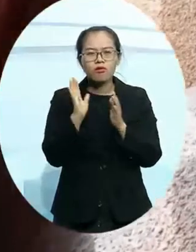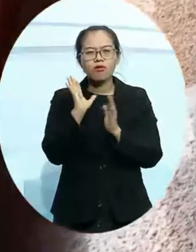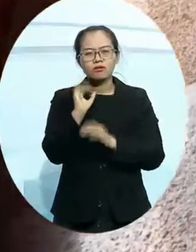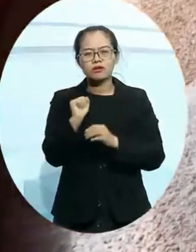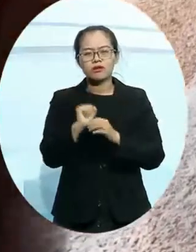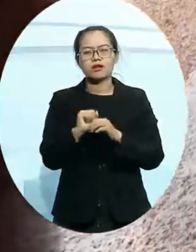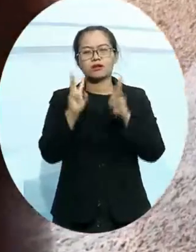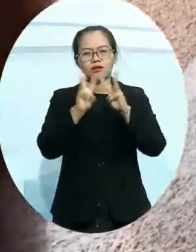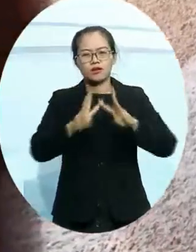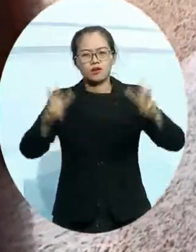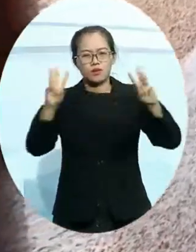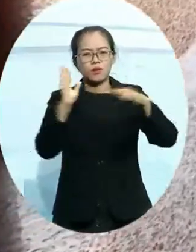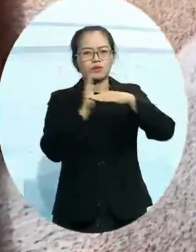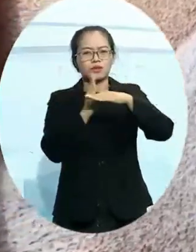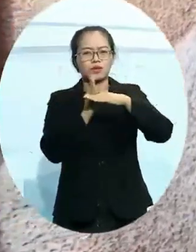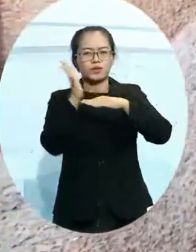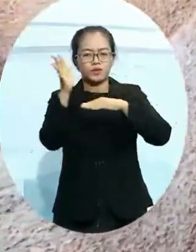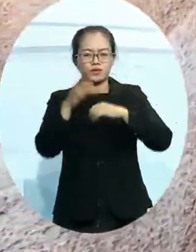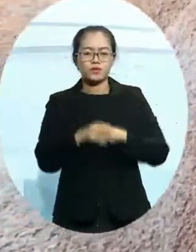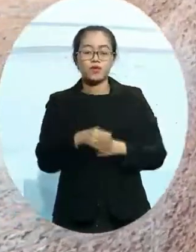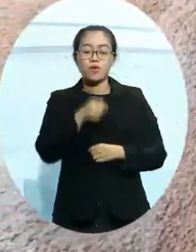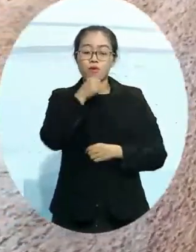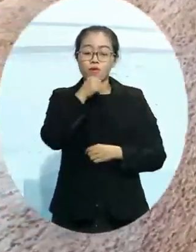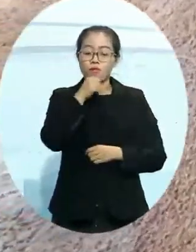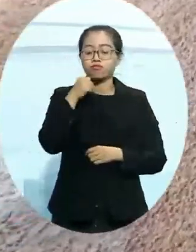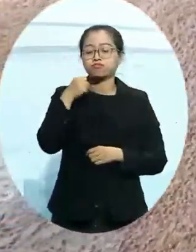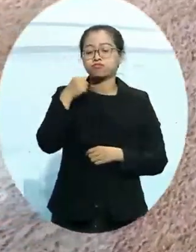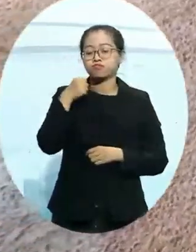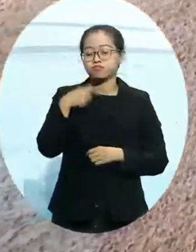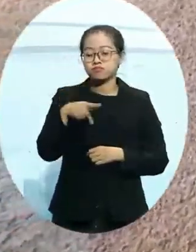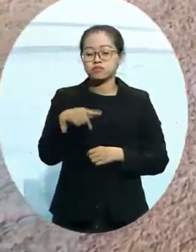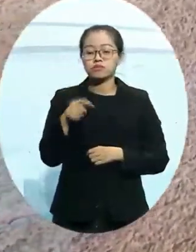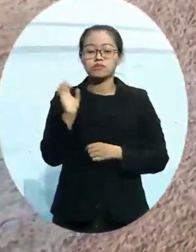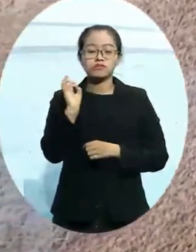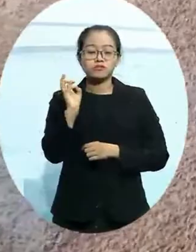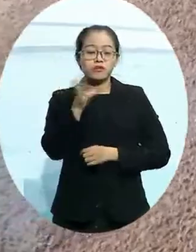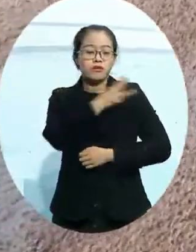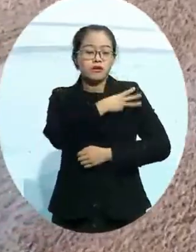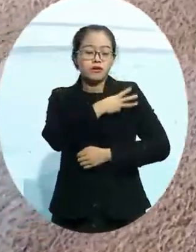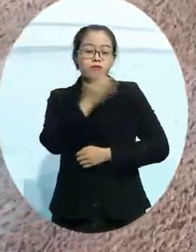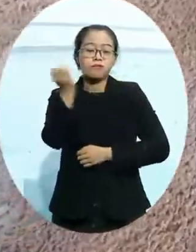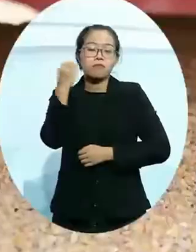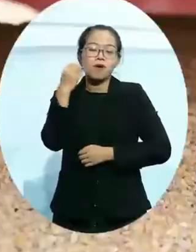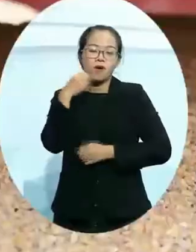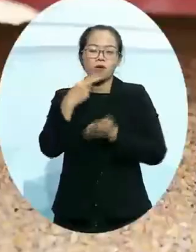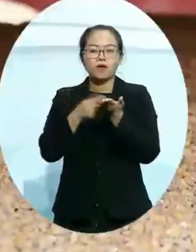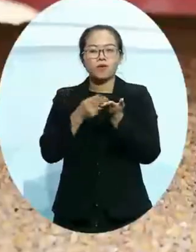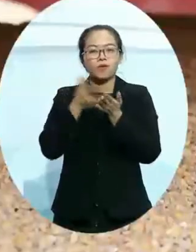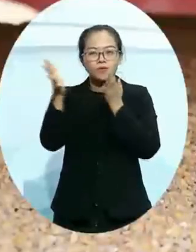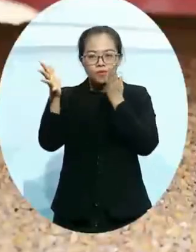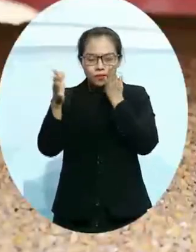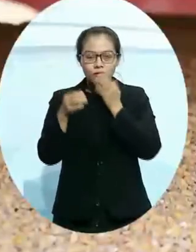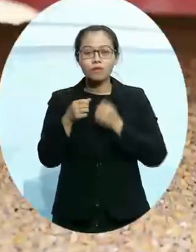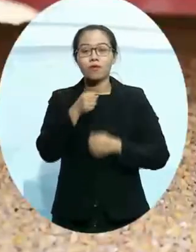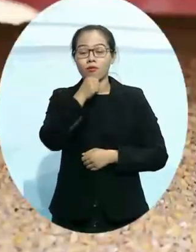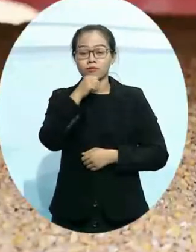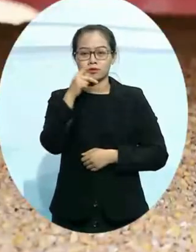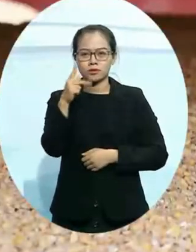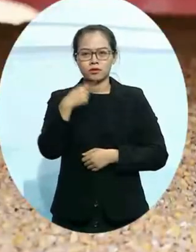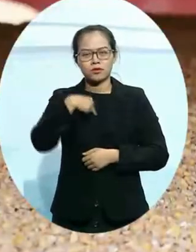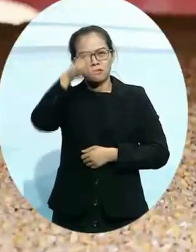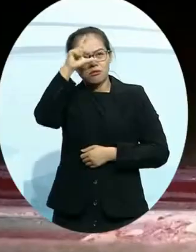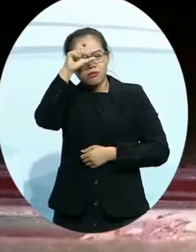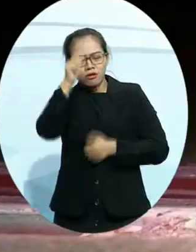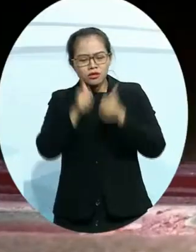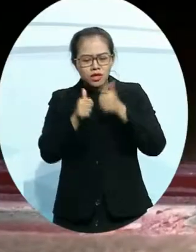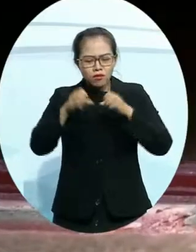Ông Cavusoglu nói thêm rằng Ankara vẫn đang chờ phản hồi từ Moscow về kế hoạch này. Phía Kiev lo ngại nếu gỡ bỏ thủy lôi